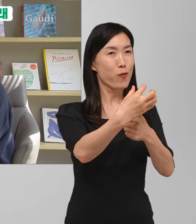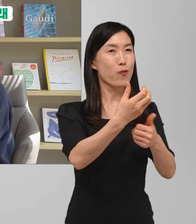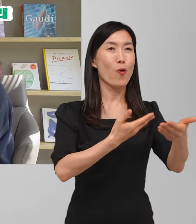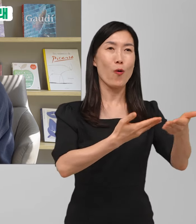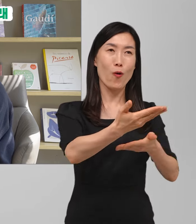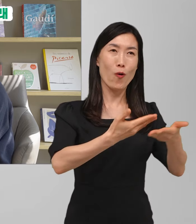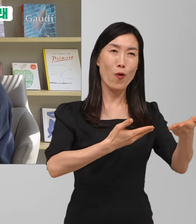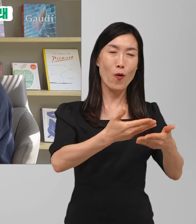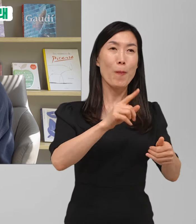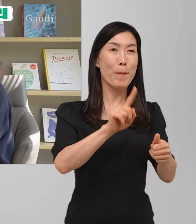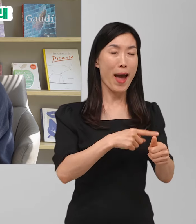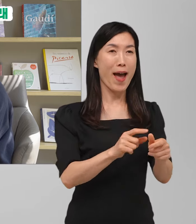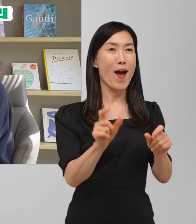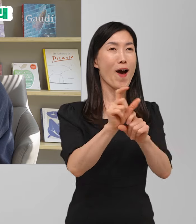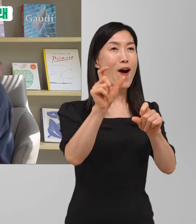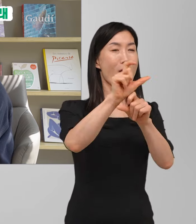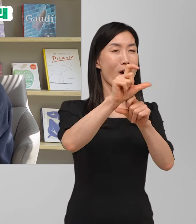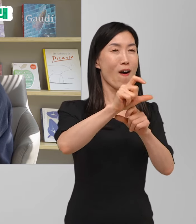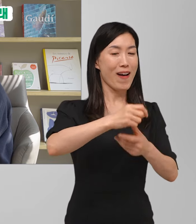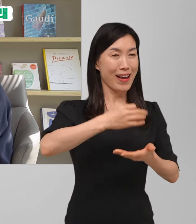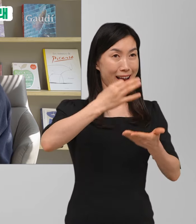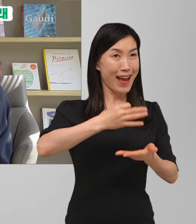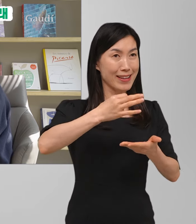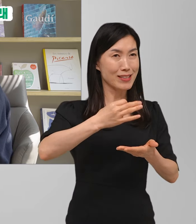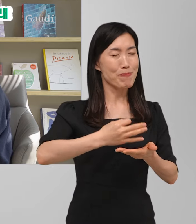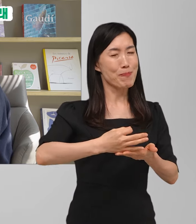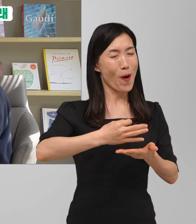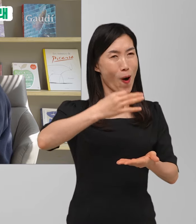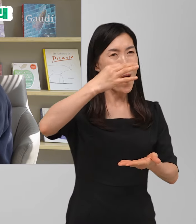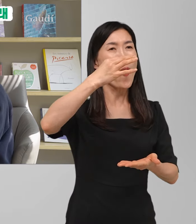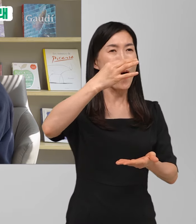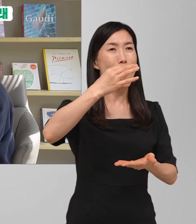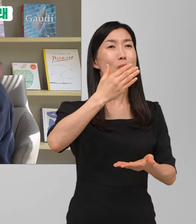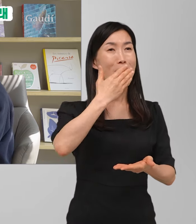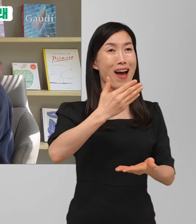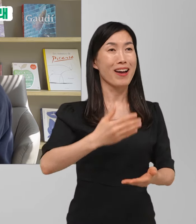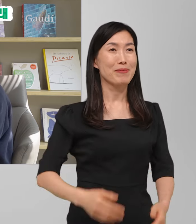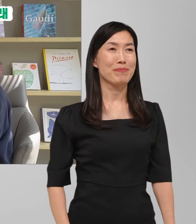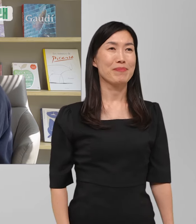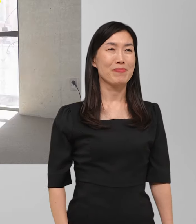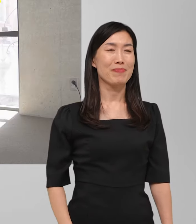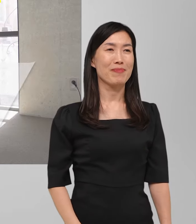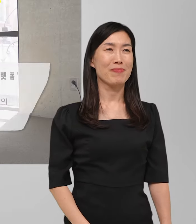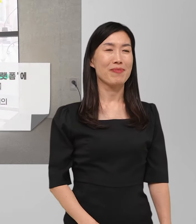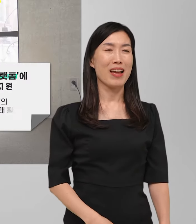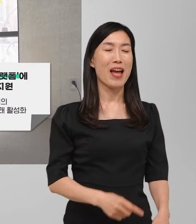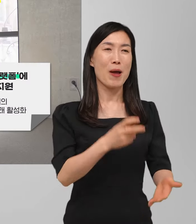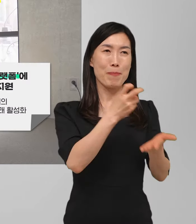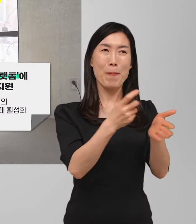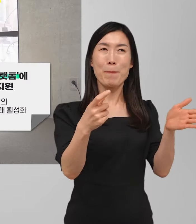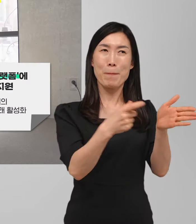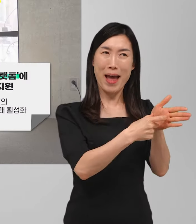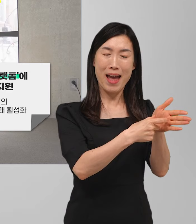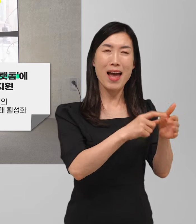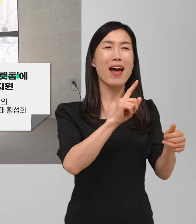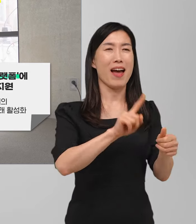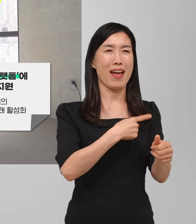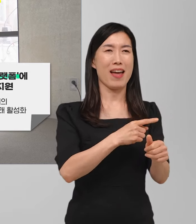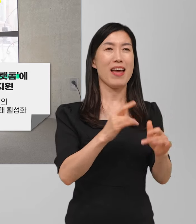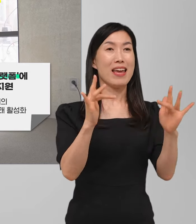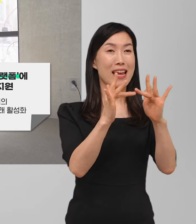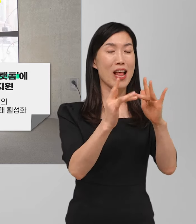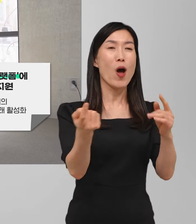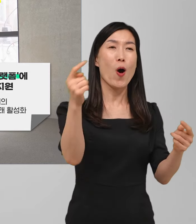자유롭게 거래하면서 이제 활용이 좀 더 증가하고 그런 부가가치가 늘어나는 측면도 분명히 있는데요. 그걸 위해서 이제 데이터 플랫폼이라는